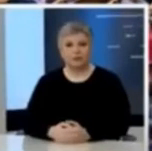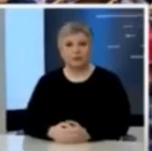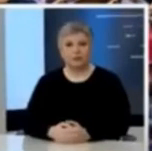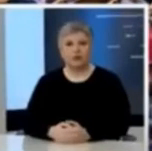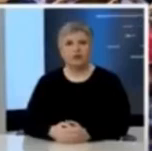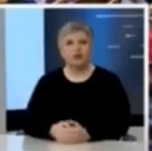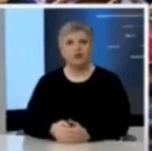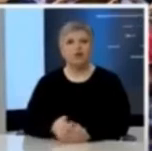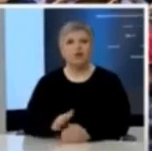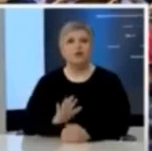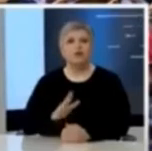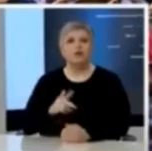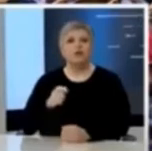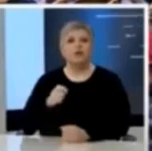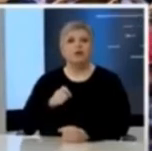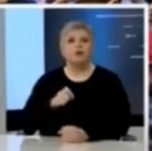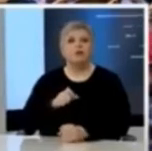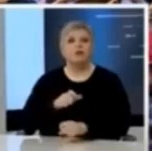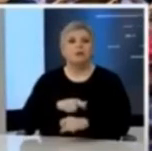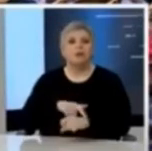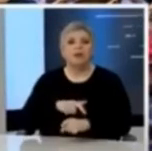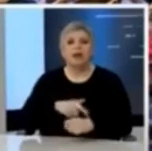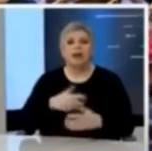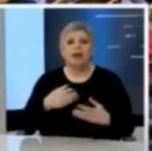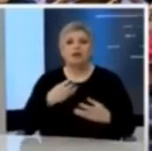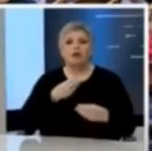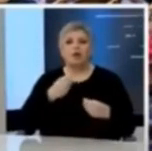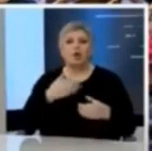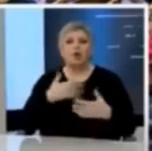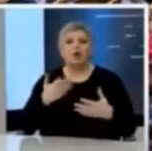Κάνουμε και δοκιμαστική των καινούριων μηχανημάτων.